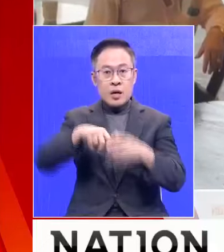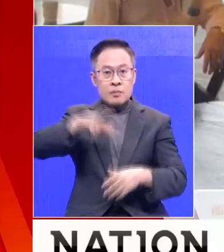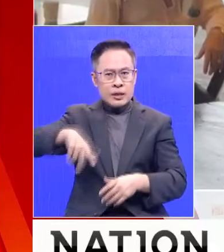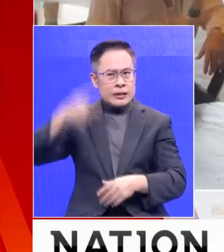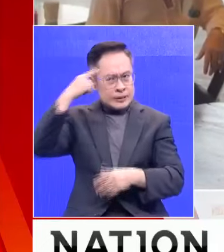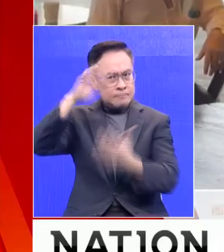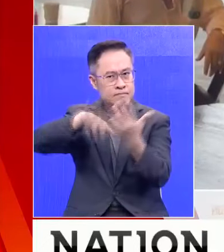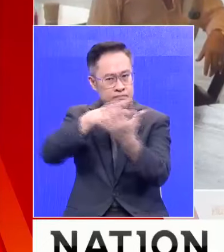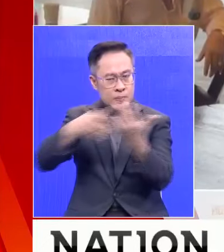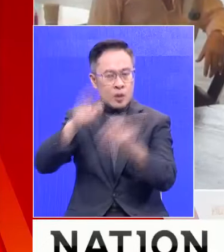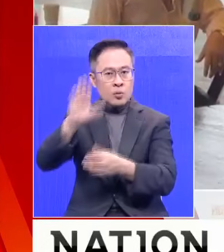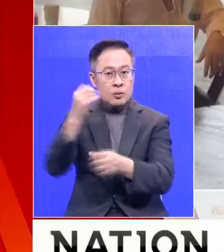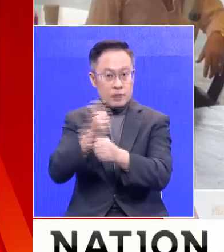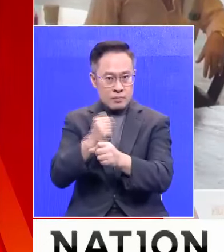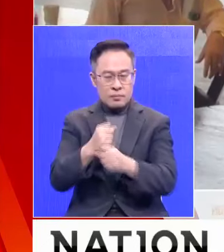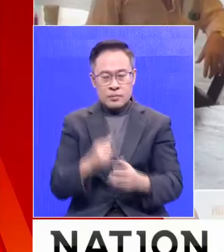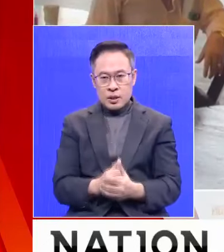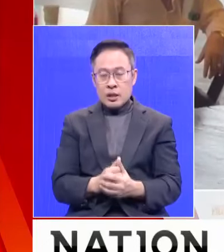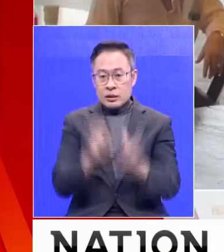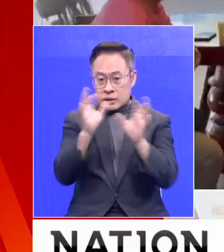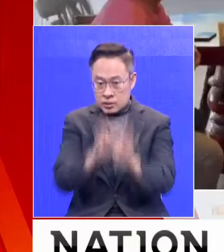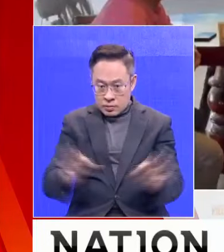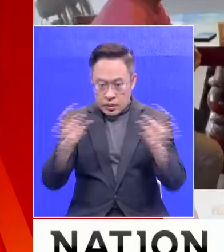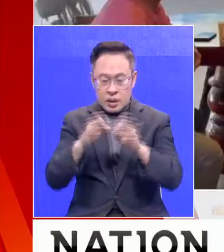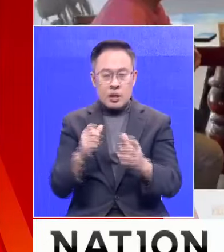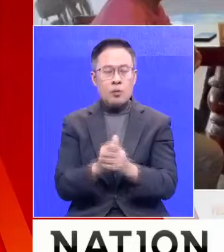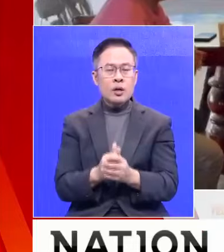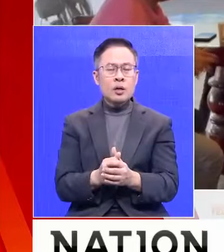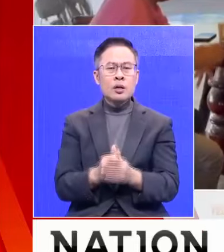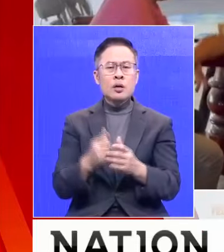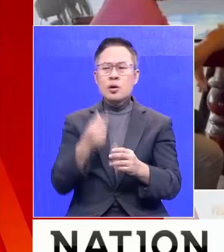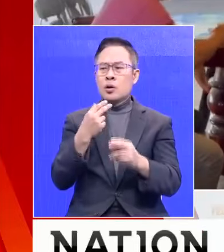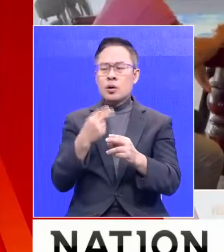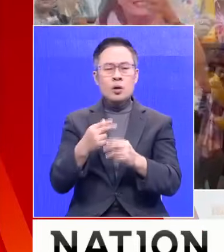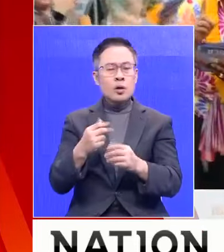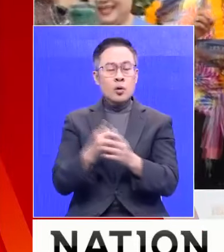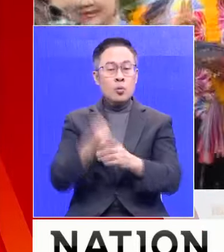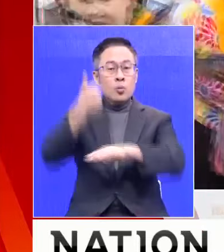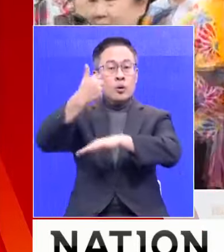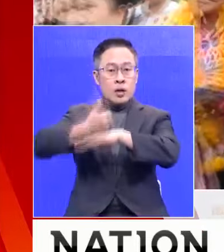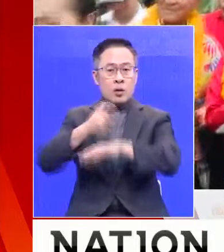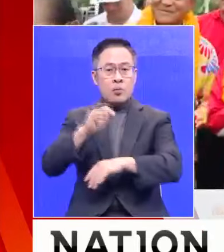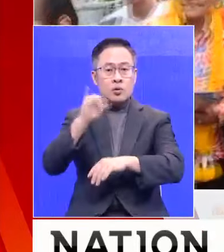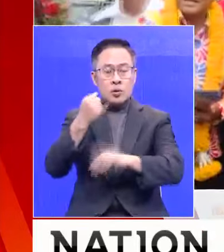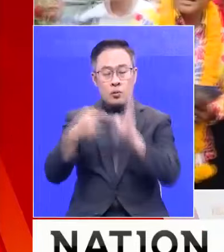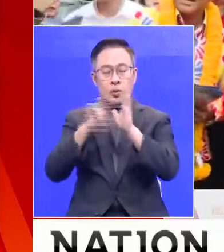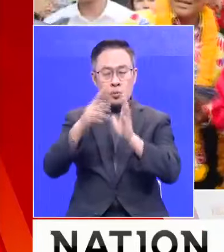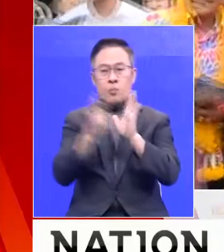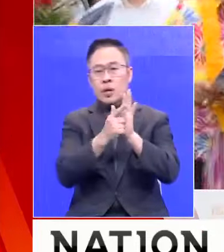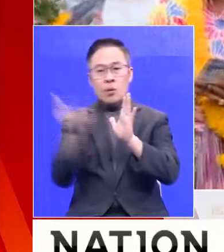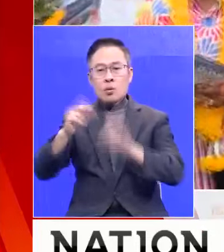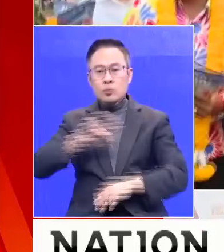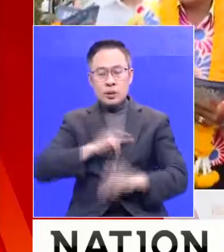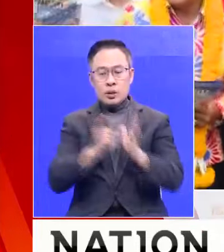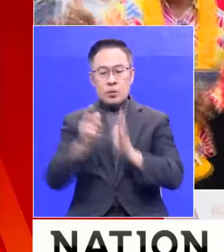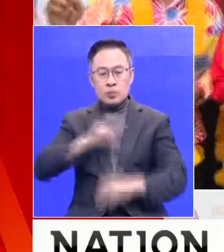ทัดฐานทางการเมืองเป็นการแสดงสปิริตทางการเมืองกอบกู้ศรัทธาประชาชนต่อพรรคเพื่อไทยให้กลับคืนมามีทางเดียว